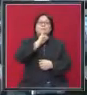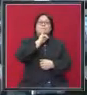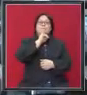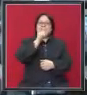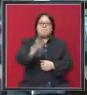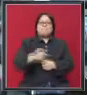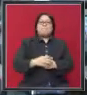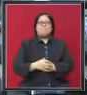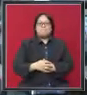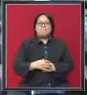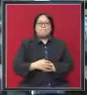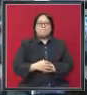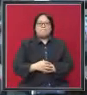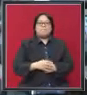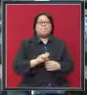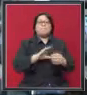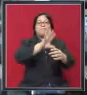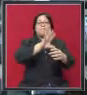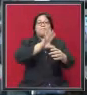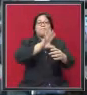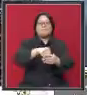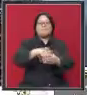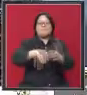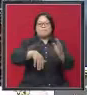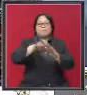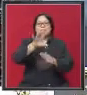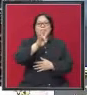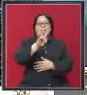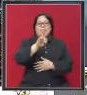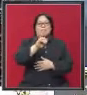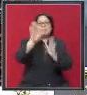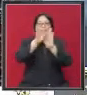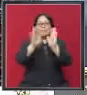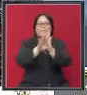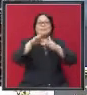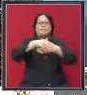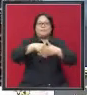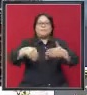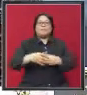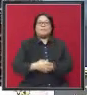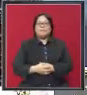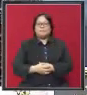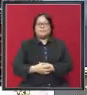Sebenarnya yang terlibat ialah lebih kurang 70 bilion ringgit.